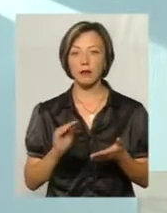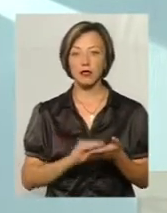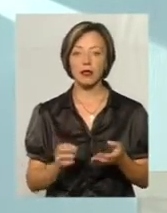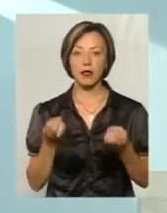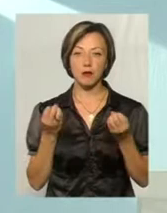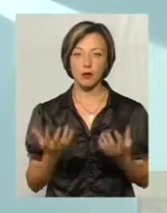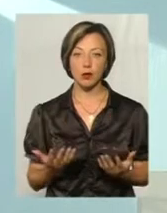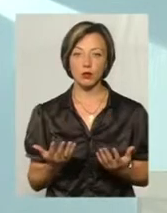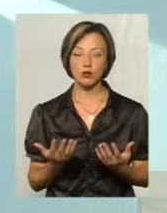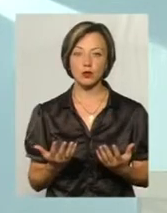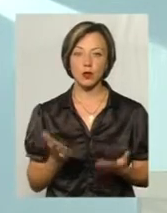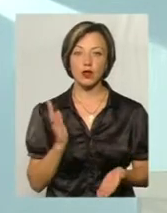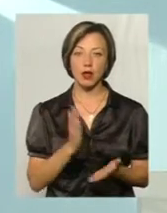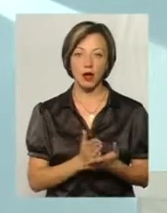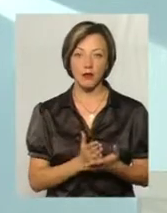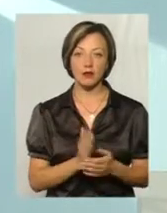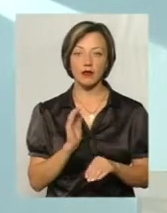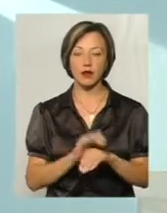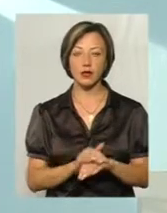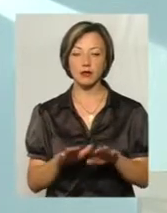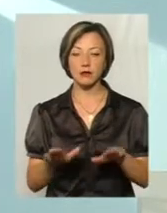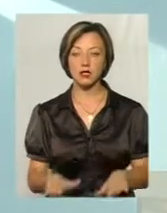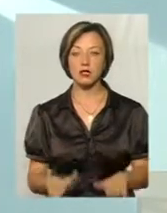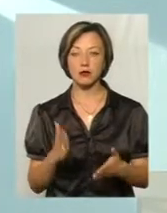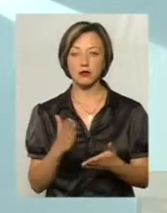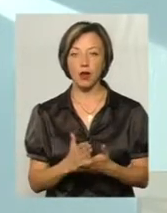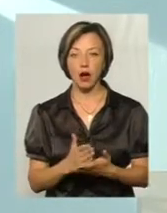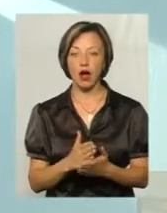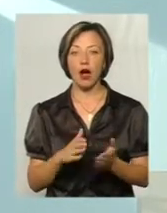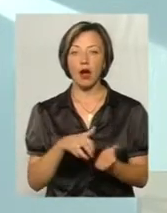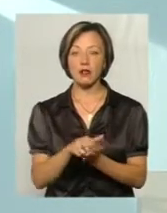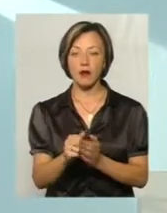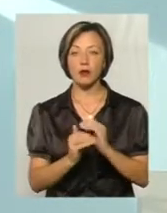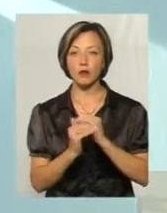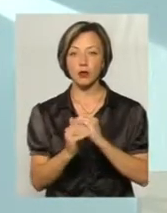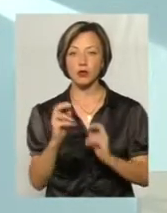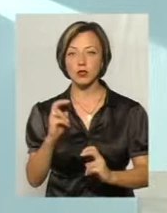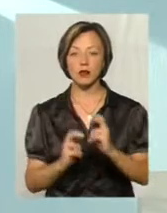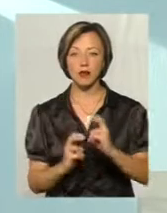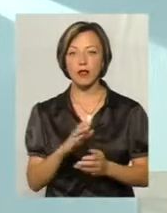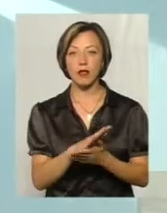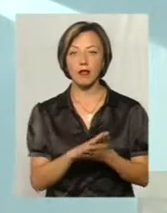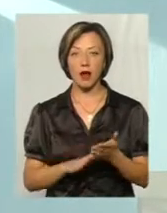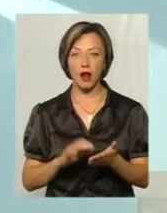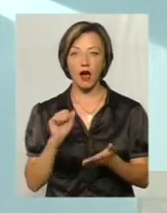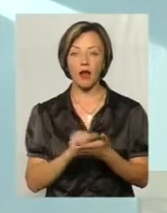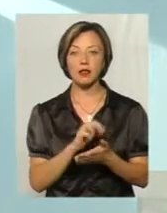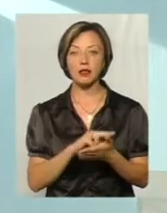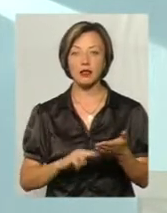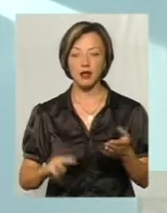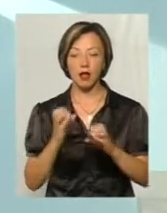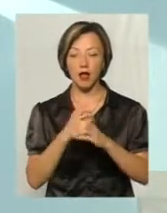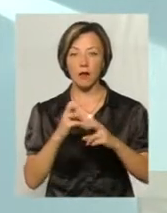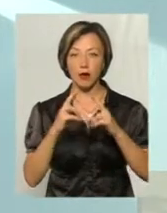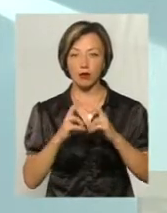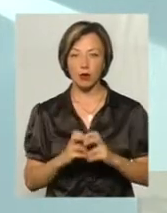просто наявність, фактичне місце розташування асфальтобетонного заводу. Далі, атестація лабораторії. От